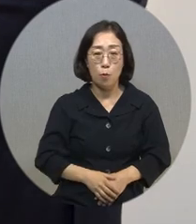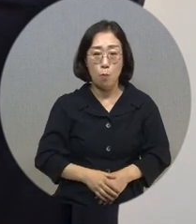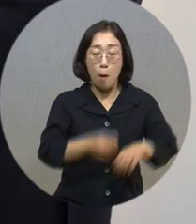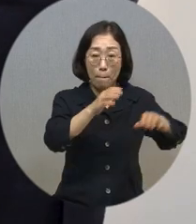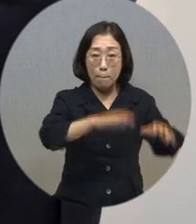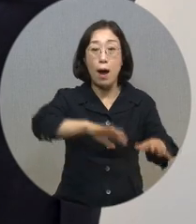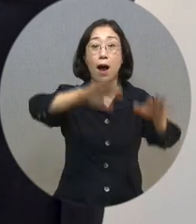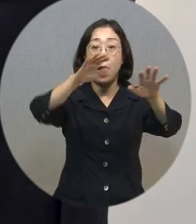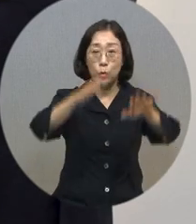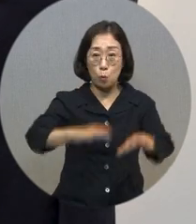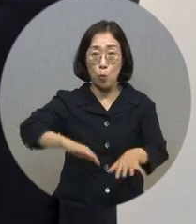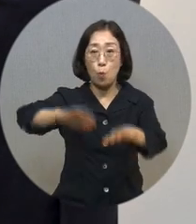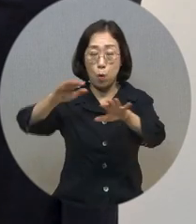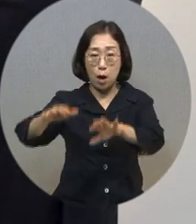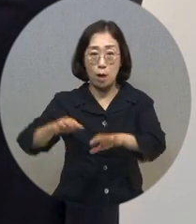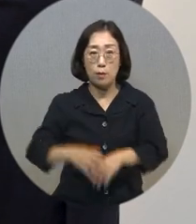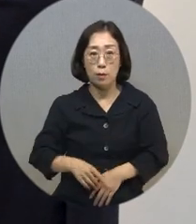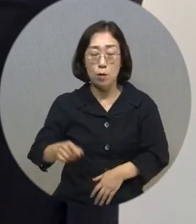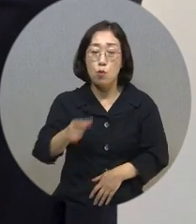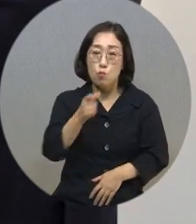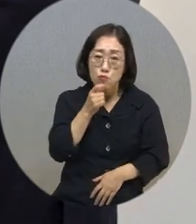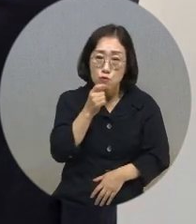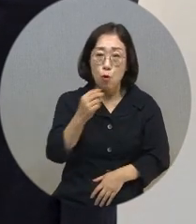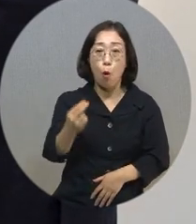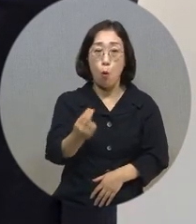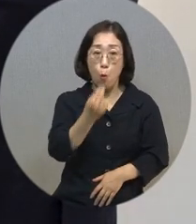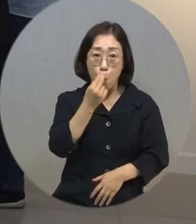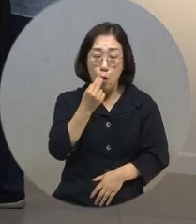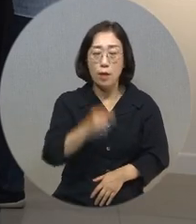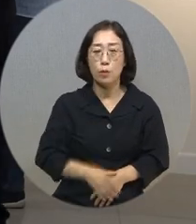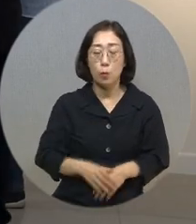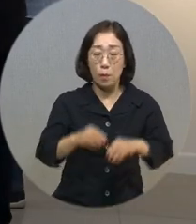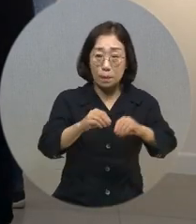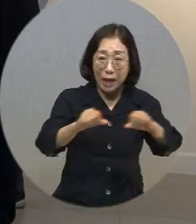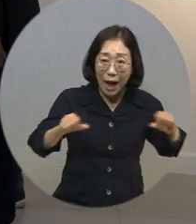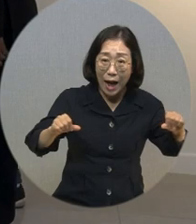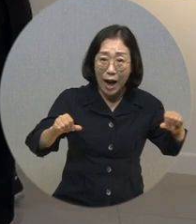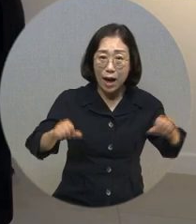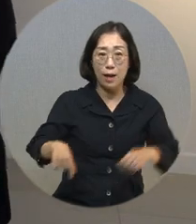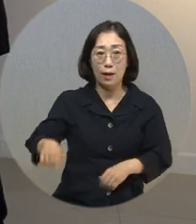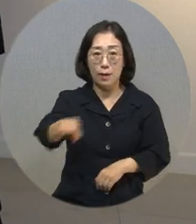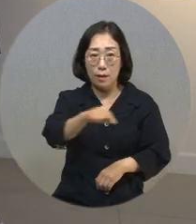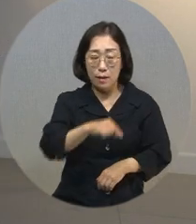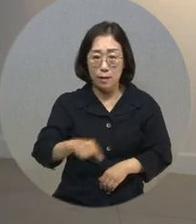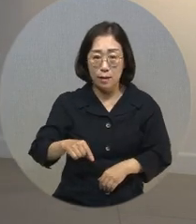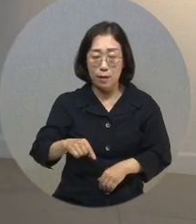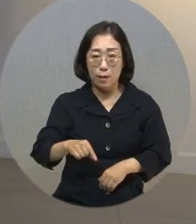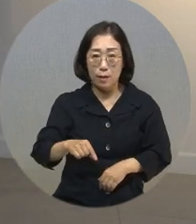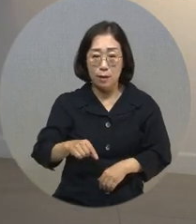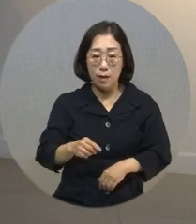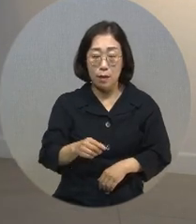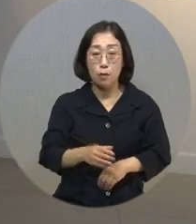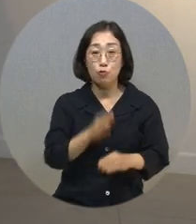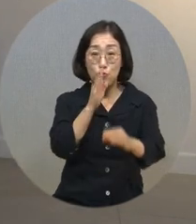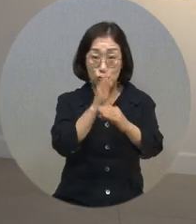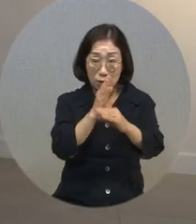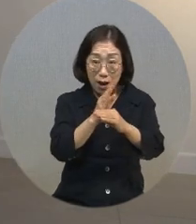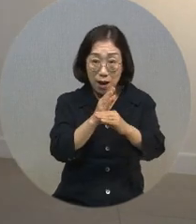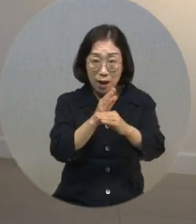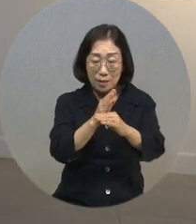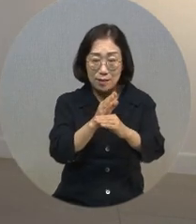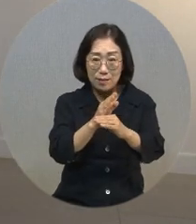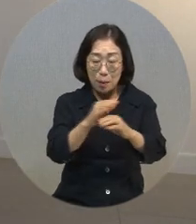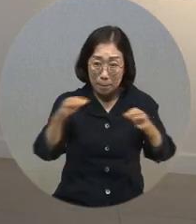표면 파은 물과 공기 또는 땅이라는 두 가지의 경계면에서 형성됩니다